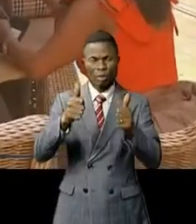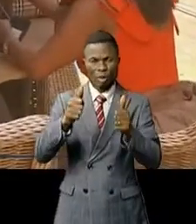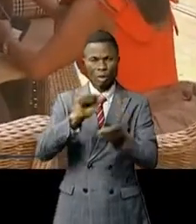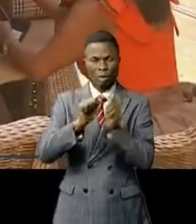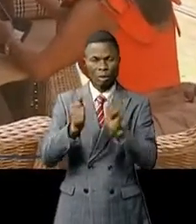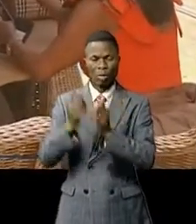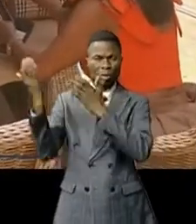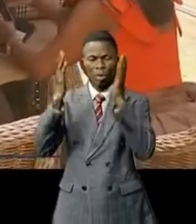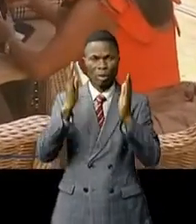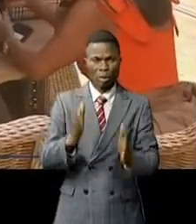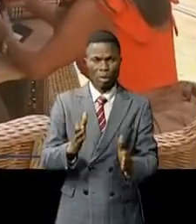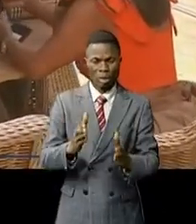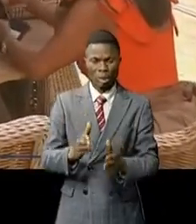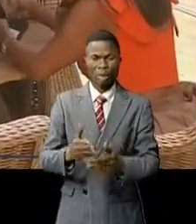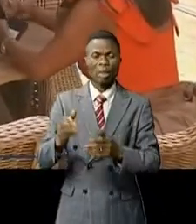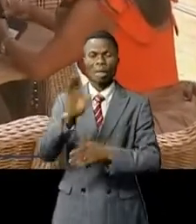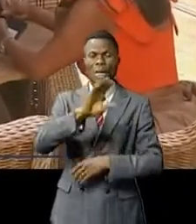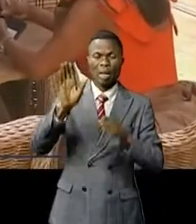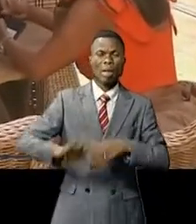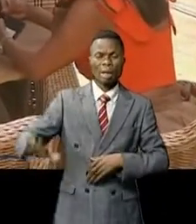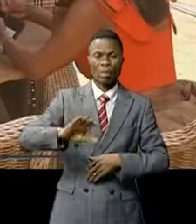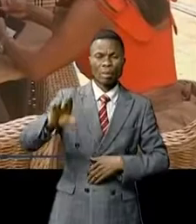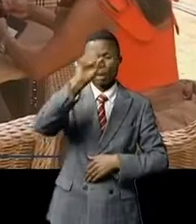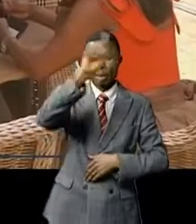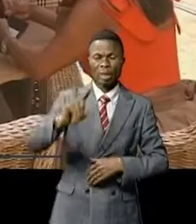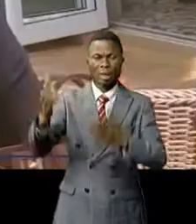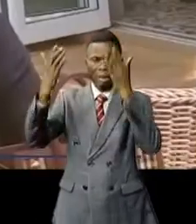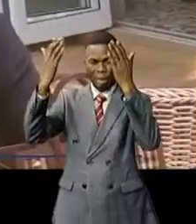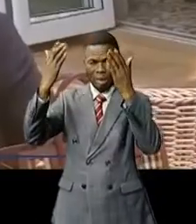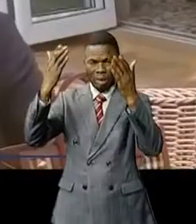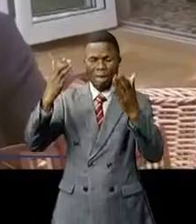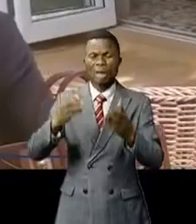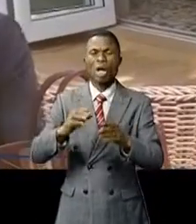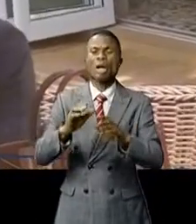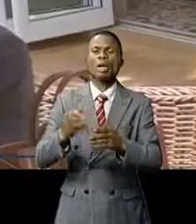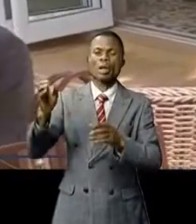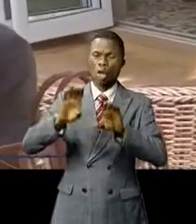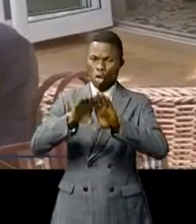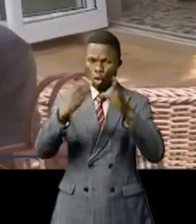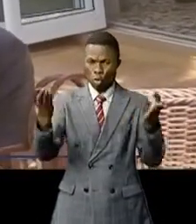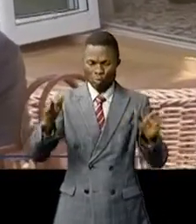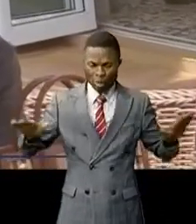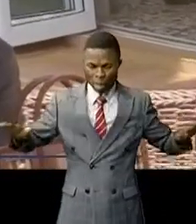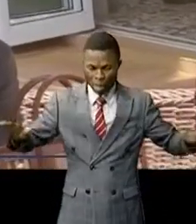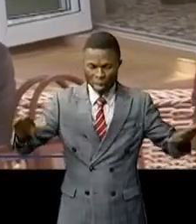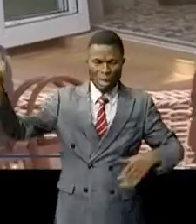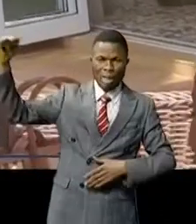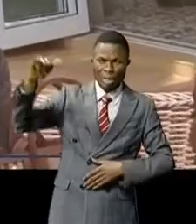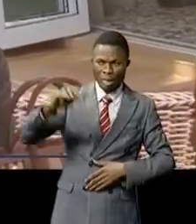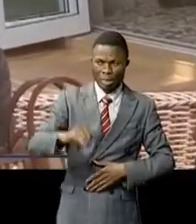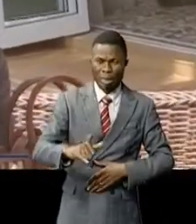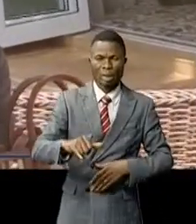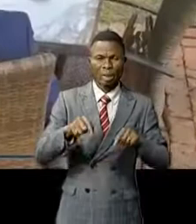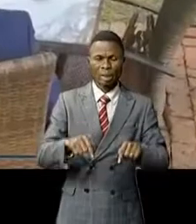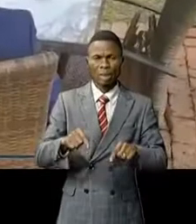secteurs de transport, le Zimbabwe a sollicité la réouverture de la ligne aérienne Kinshasa-Harare suivant les accords en